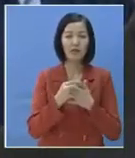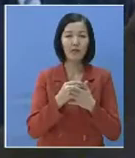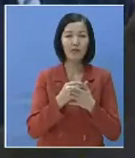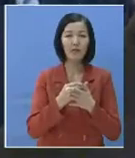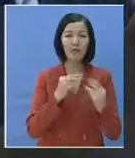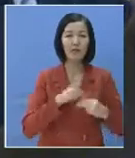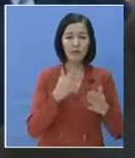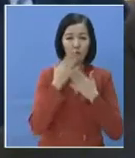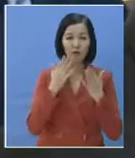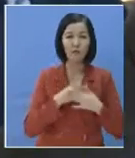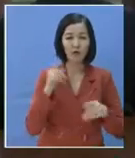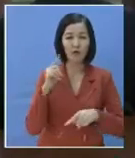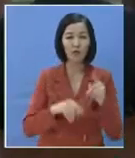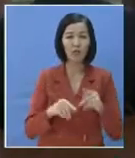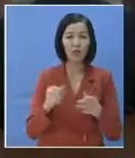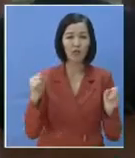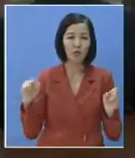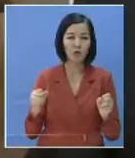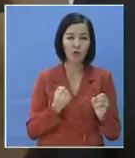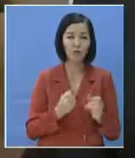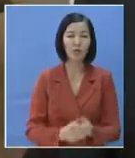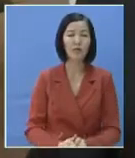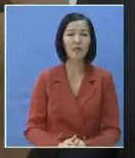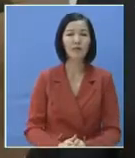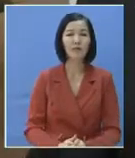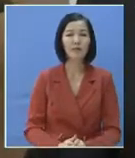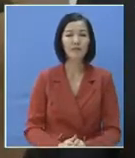затрагивает тему любви, родины и дружбы.